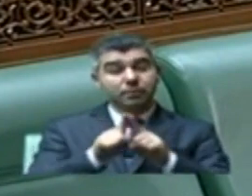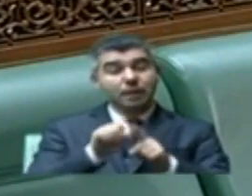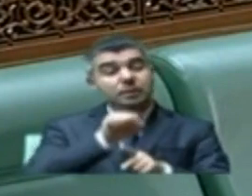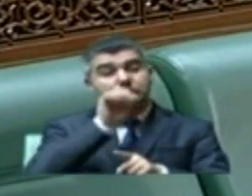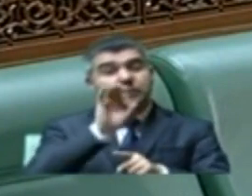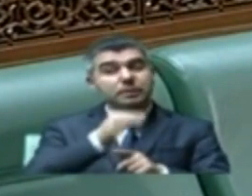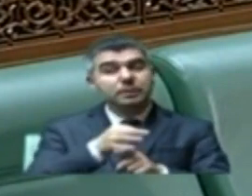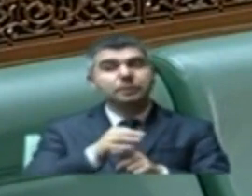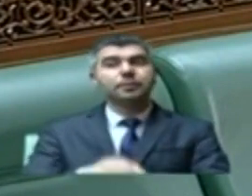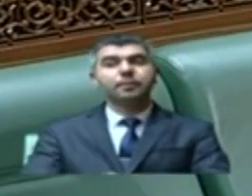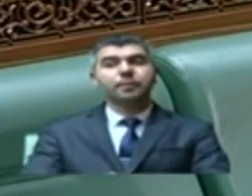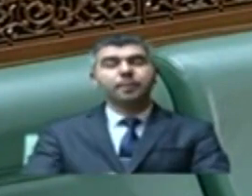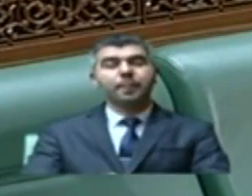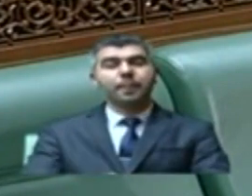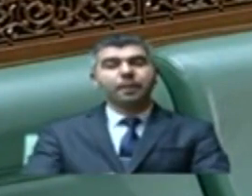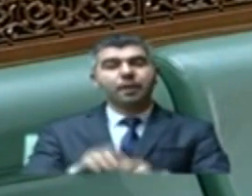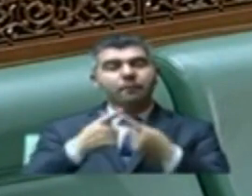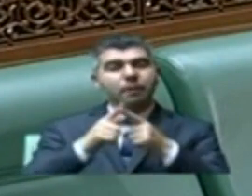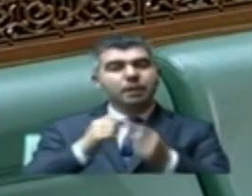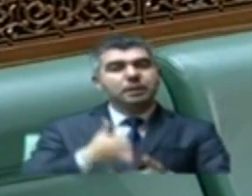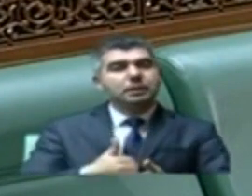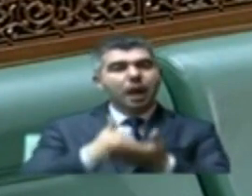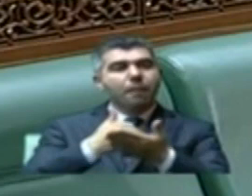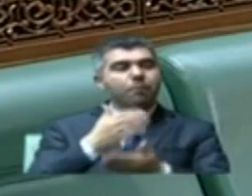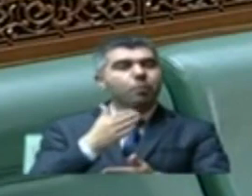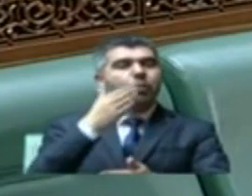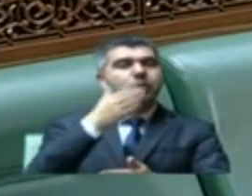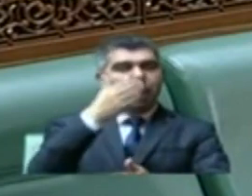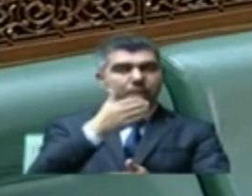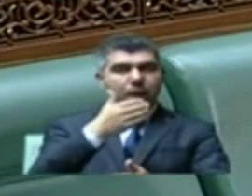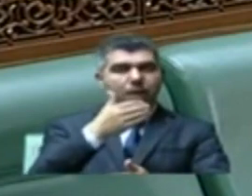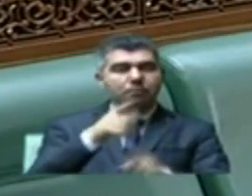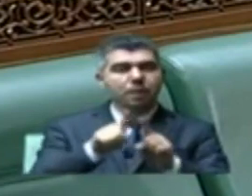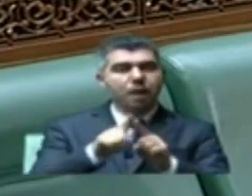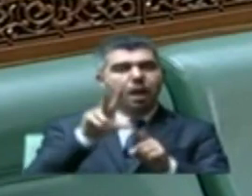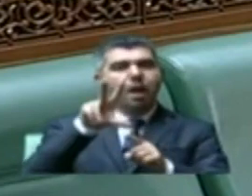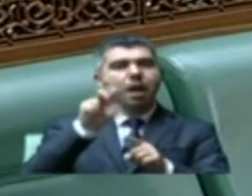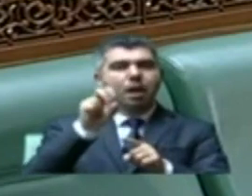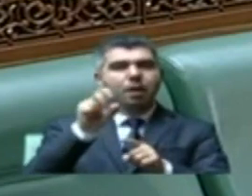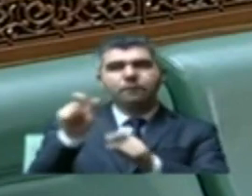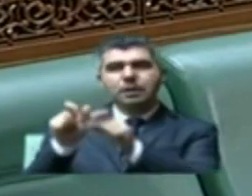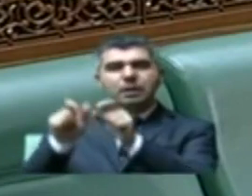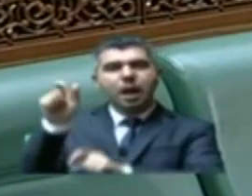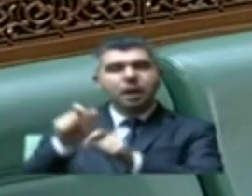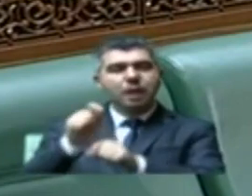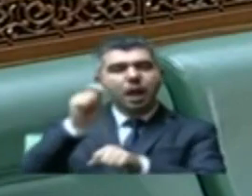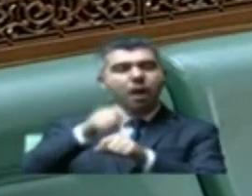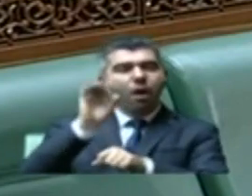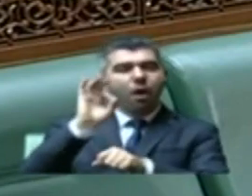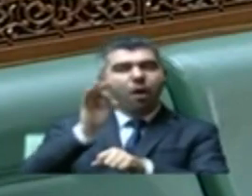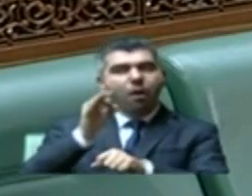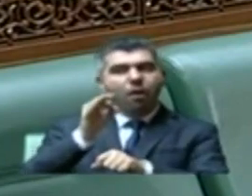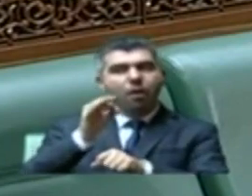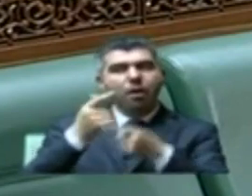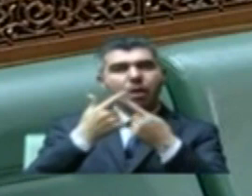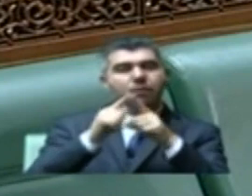تخصيص أو الإشارة على شيء دعم مستقبل يعود عارفين الصناعة التقليدية. أولا الحركة التعاونية لابد لها